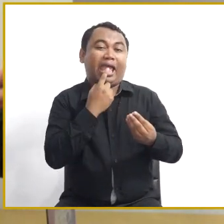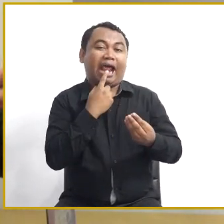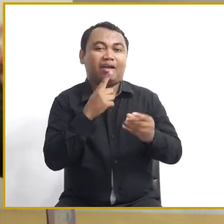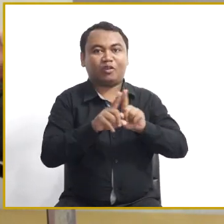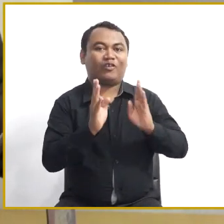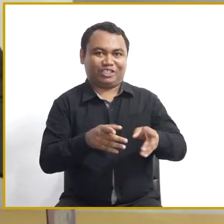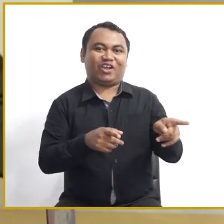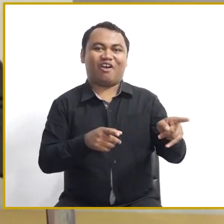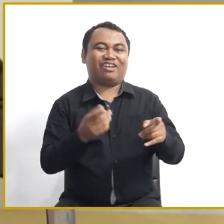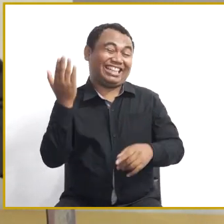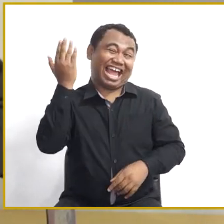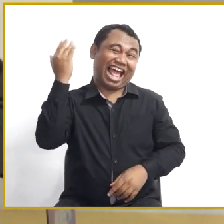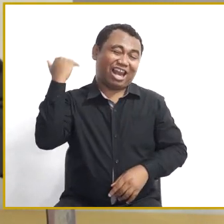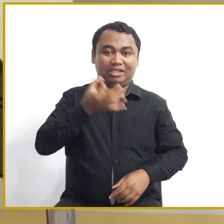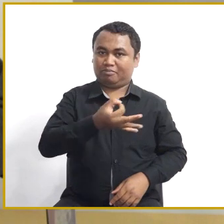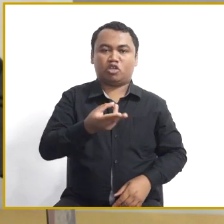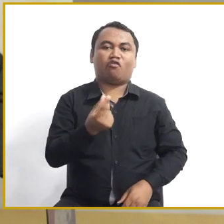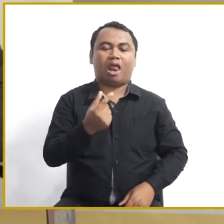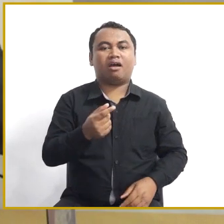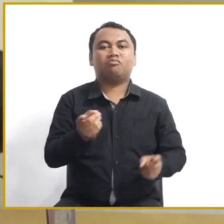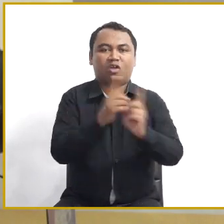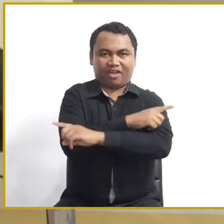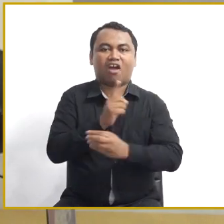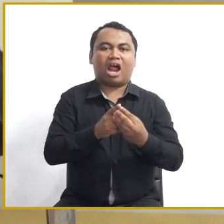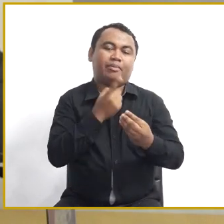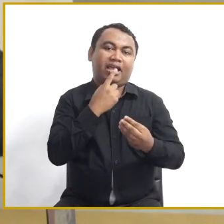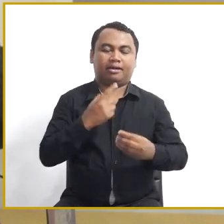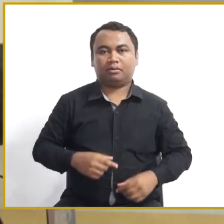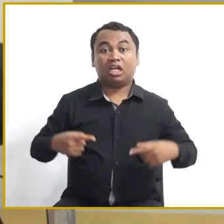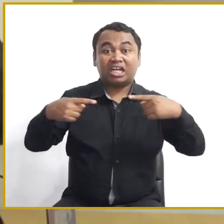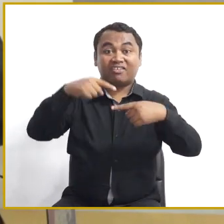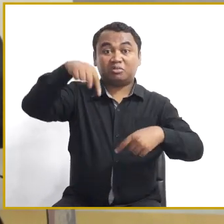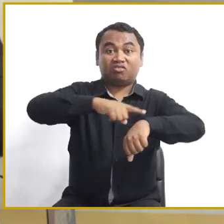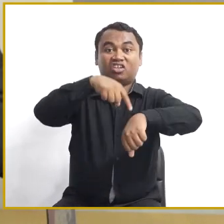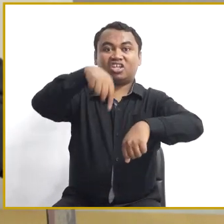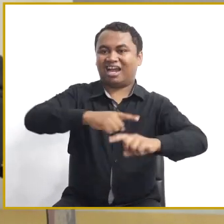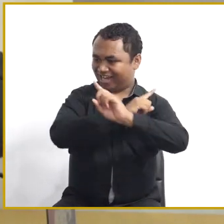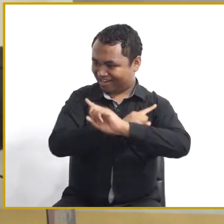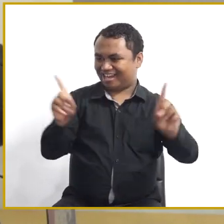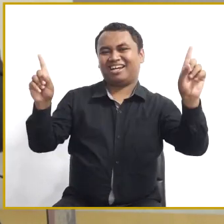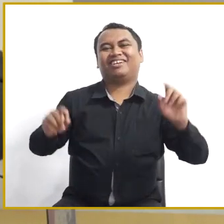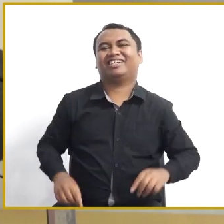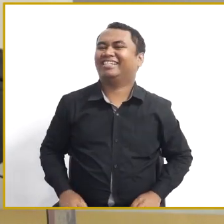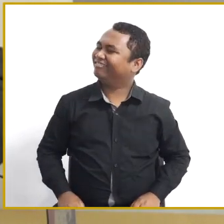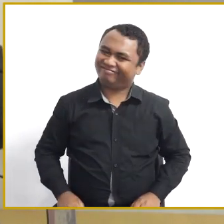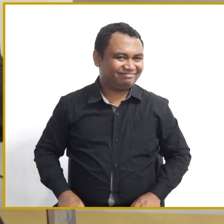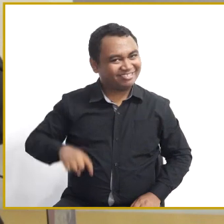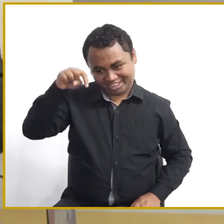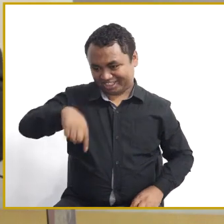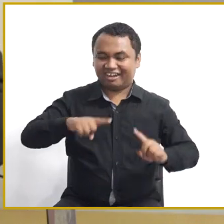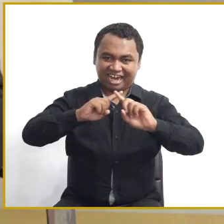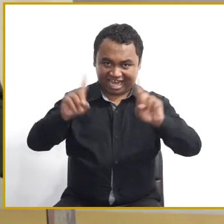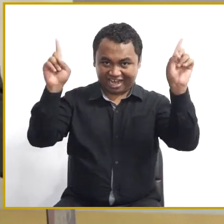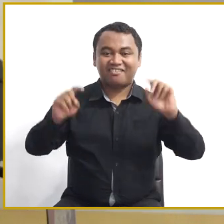sandam-bola ao aminy. Fa amintsika miteny zao tsy marina intsony zany. Tantara lainga no mbola